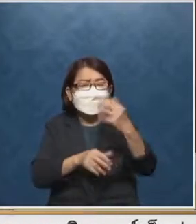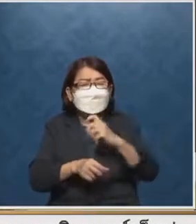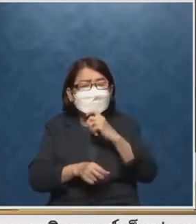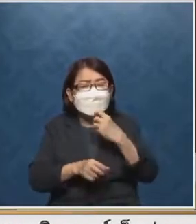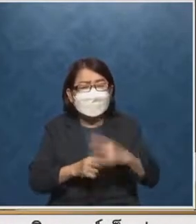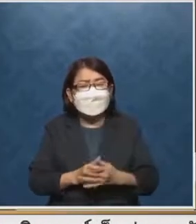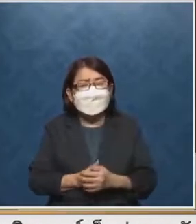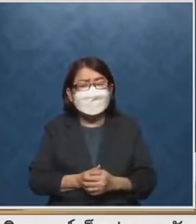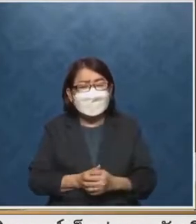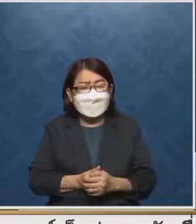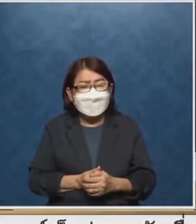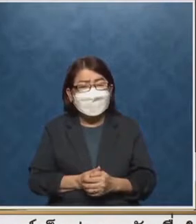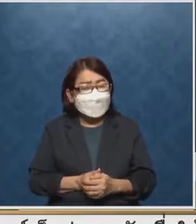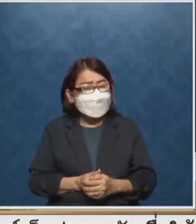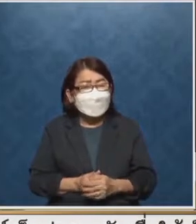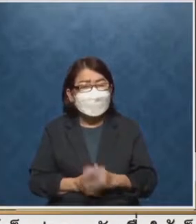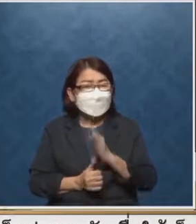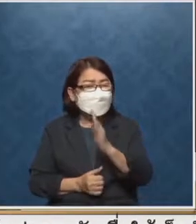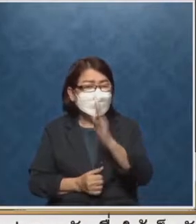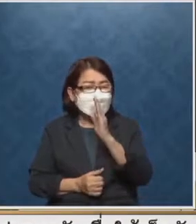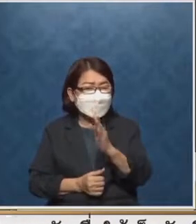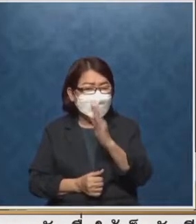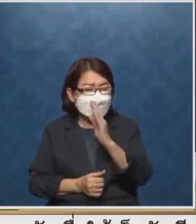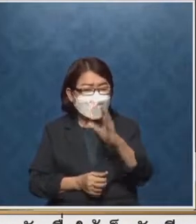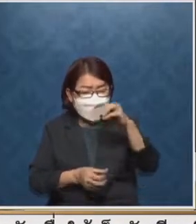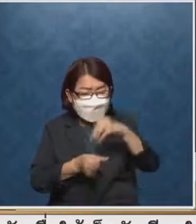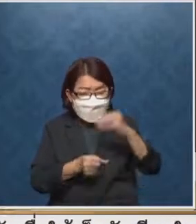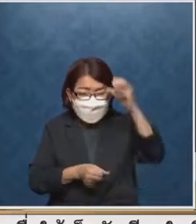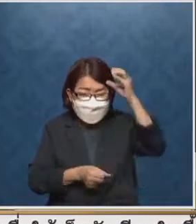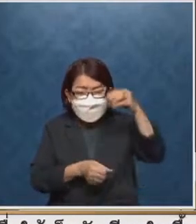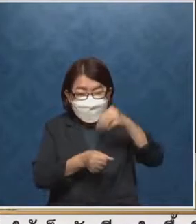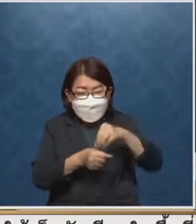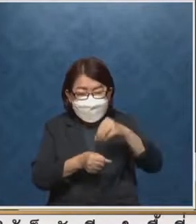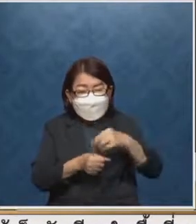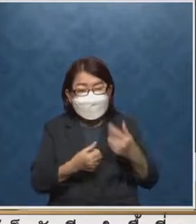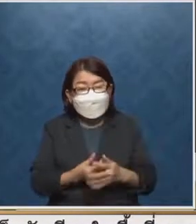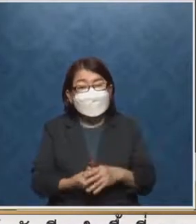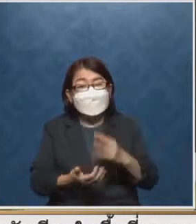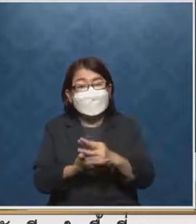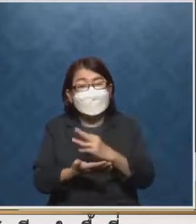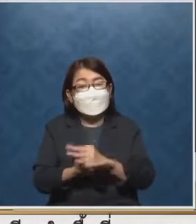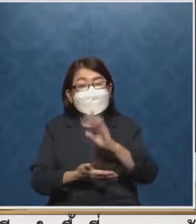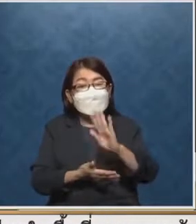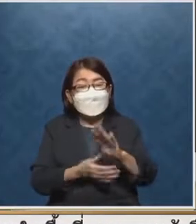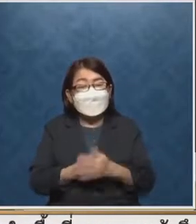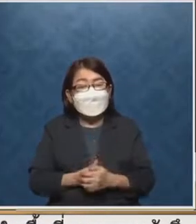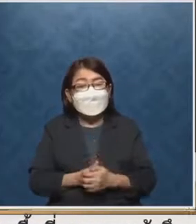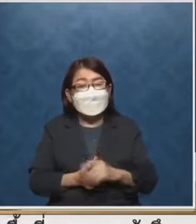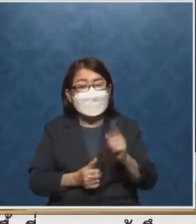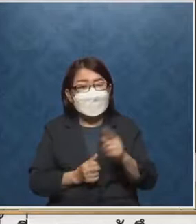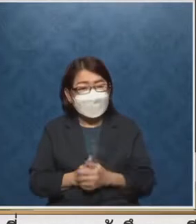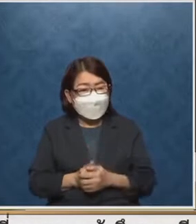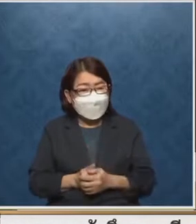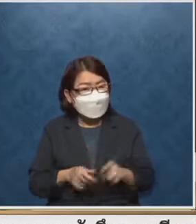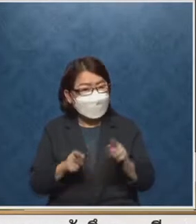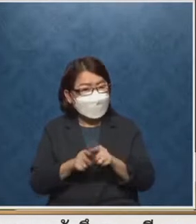ากซื่อสัตย์มากเหลือเกินเขาจะบอกว่าไอ้วิชาเนี่ยบล็อกเชนเนี่ยมาใช้ในโลกเนี่ยในโลกติดตามความซื่อสัตย์มันไม่ค่อยมีเท่าไหร่ในโลกเร